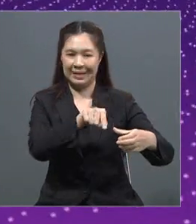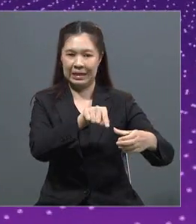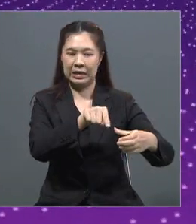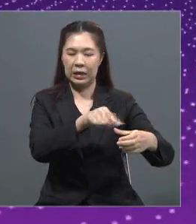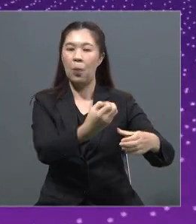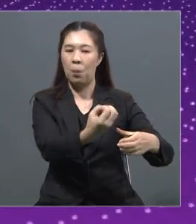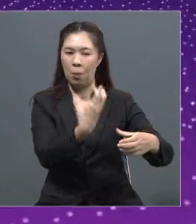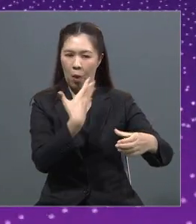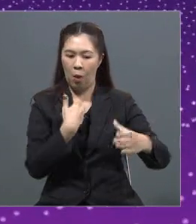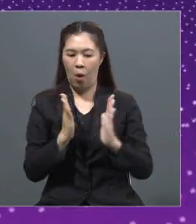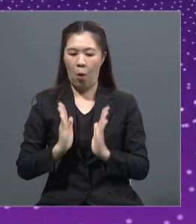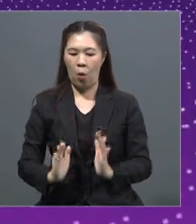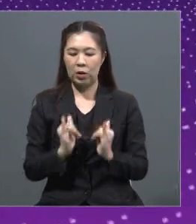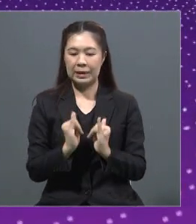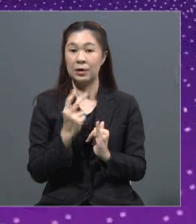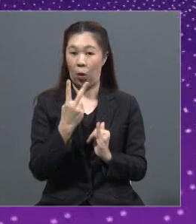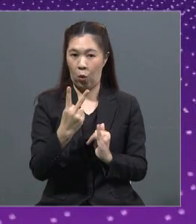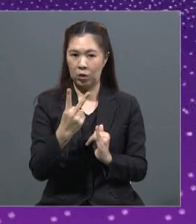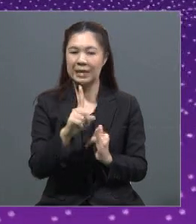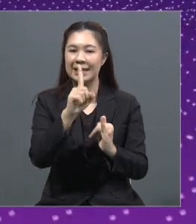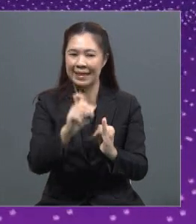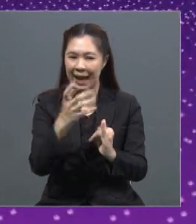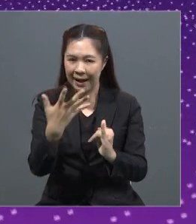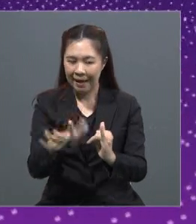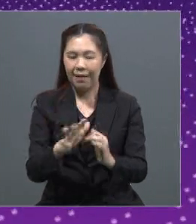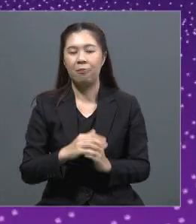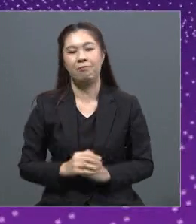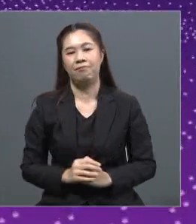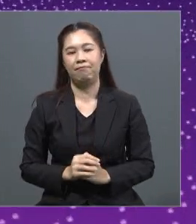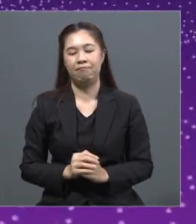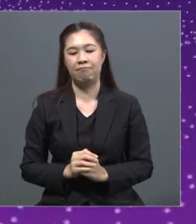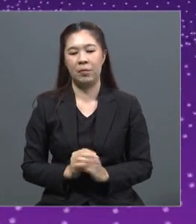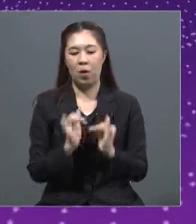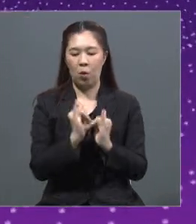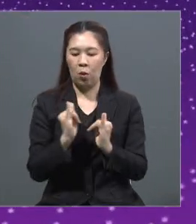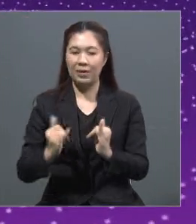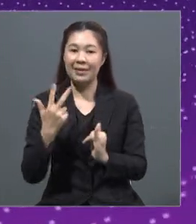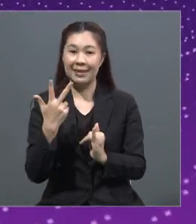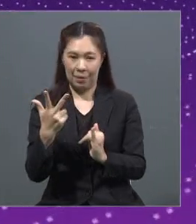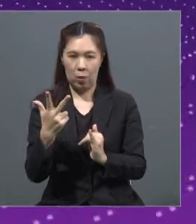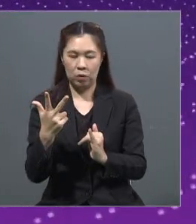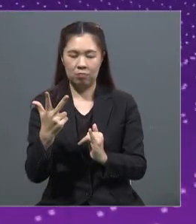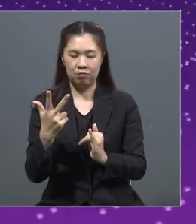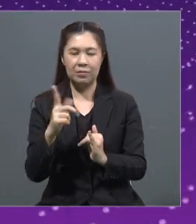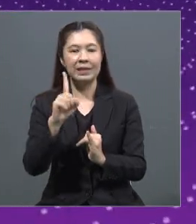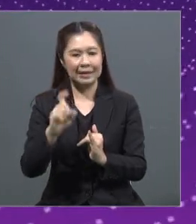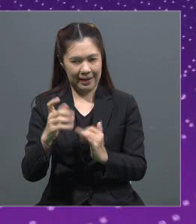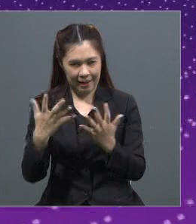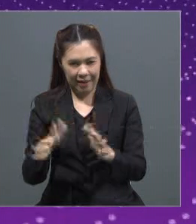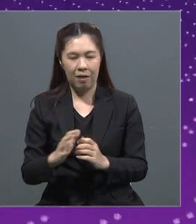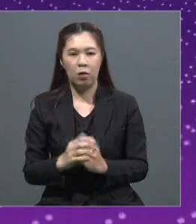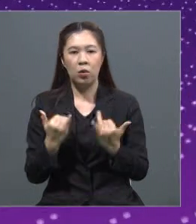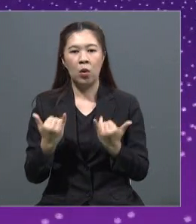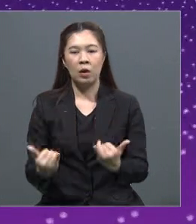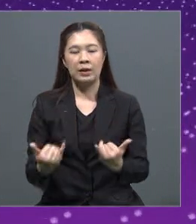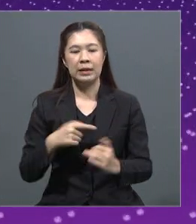ผู้ประสบภัยอีก 2คนเนี่ยเสียชีวิตแล้วก็อย่างที่พี่ป๋องบอกไปรวมผู้เสียทั้งหมด 3คนด้วยกันตอนนี้เจ้าหน้าที่ก็จะถอน